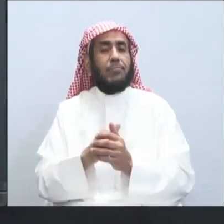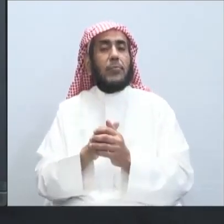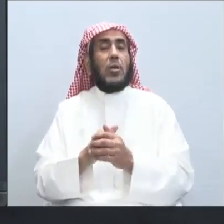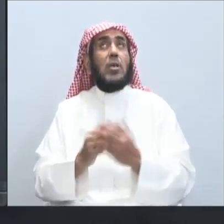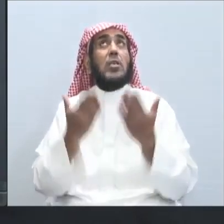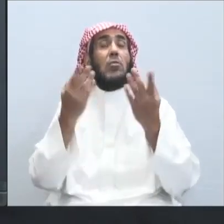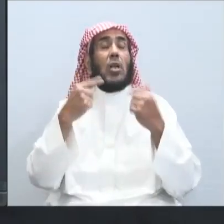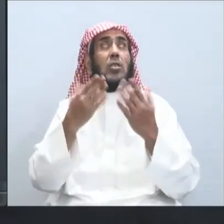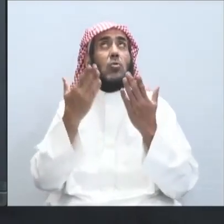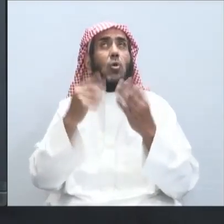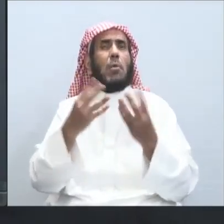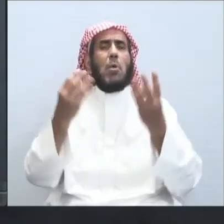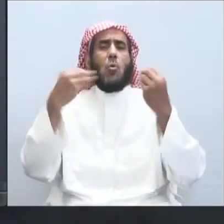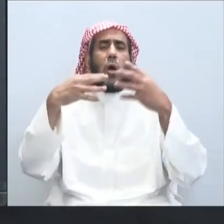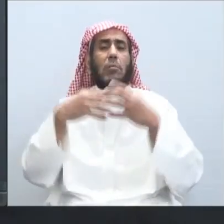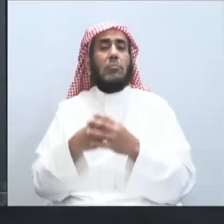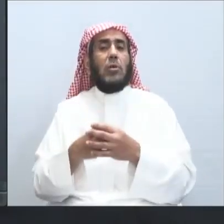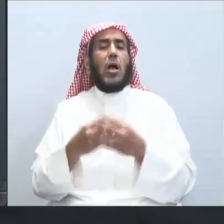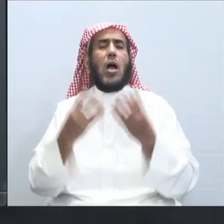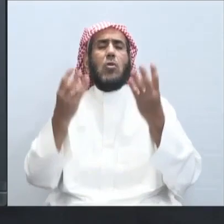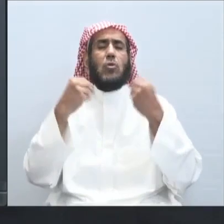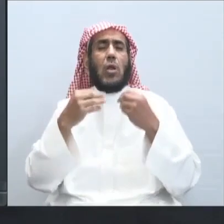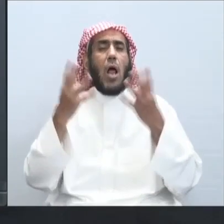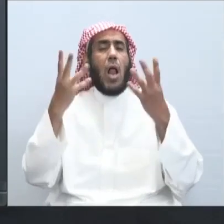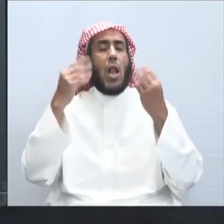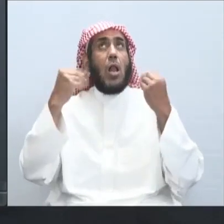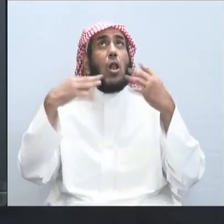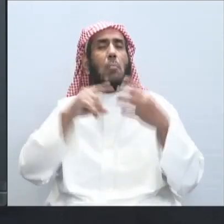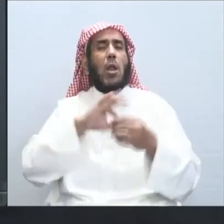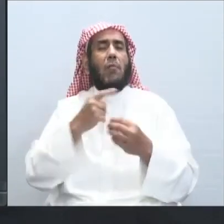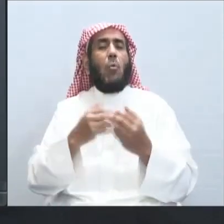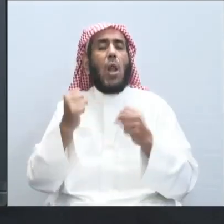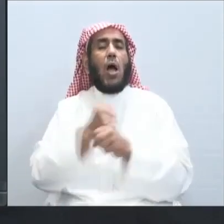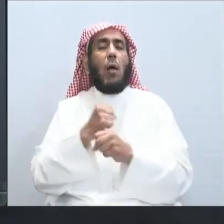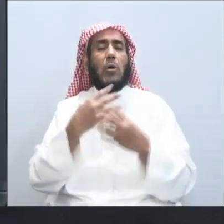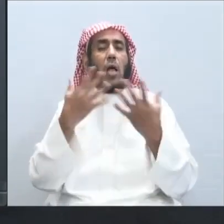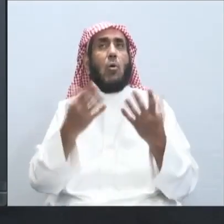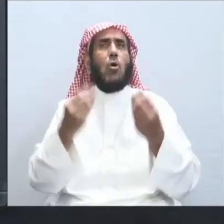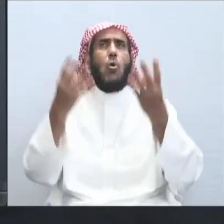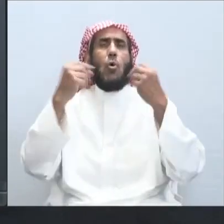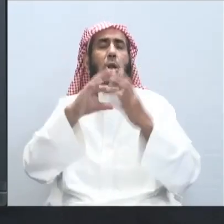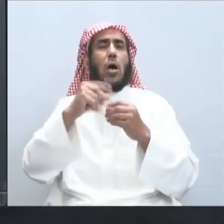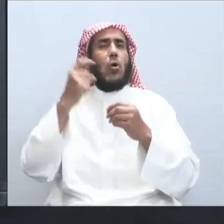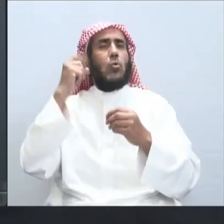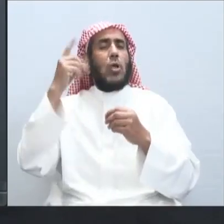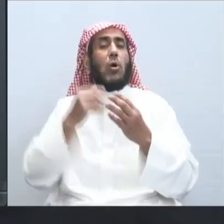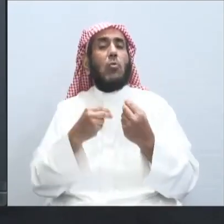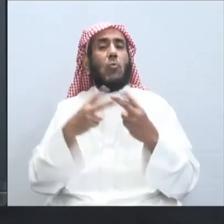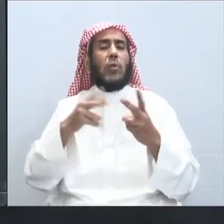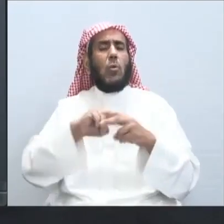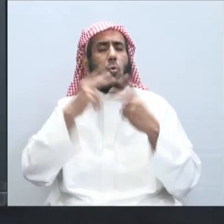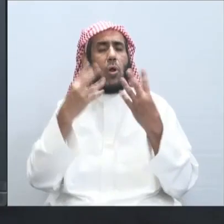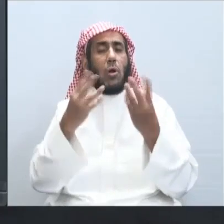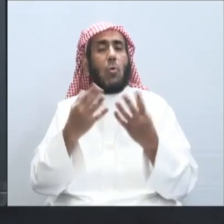نسال الله عز وجل بمنه وكرمه ان يرزقنا العلم النافع والعمل الصالح ويلهمنا رشتنا وان يوفقنا